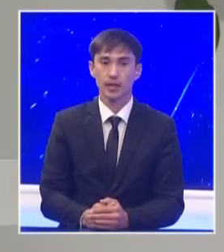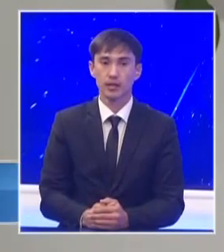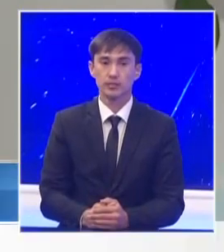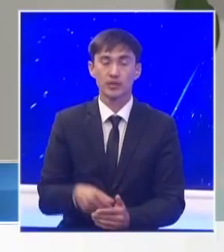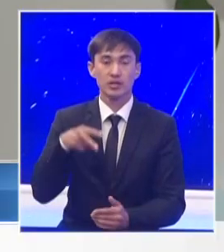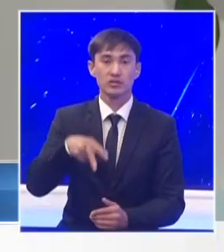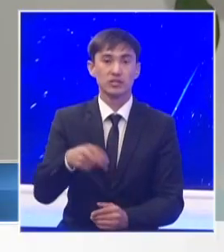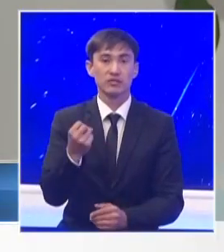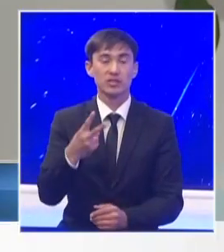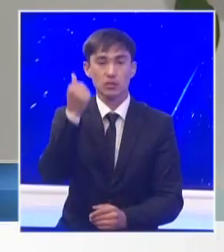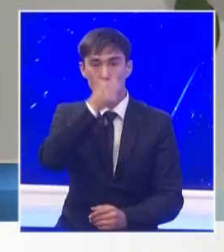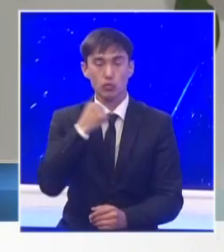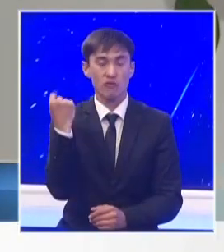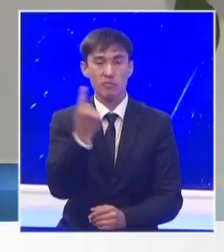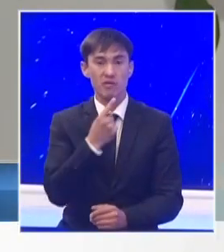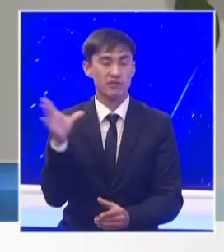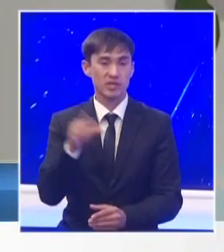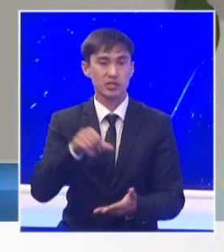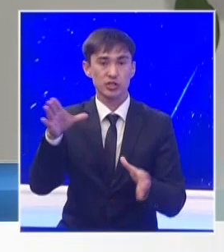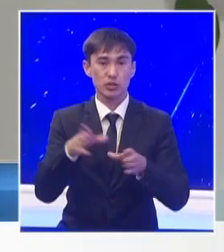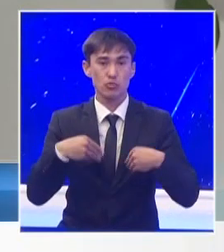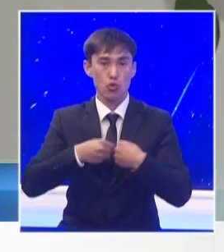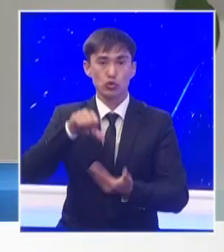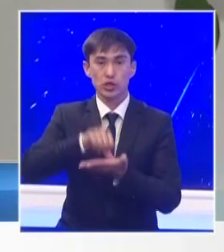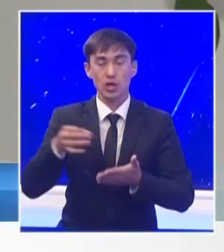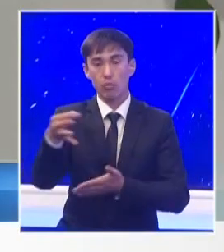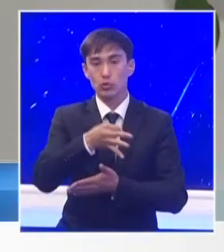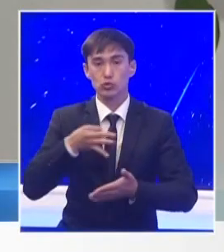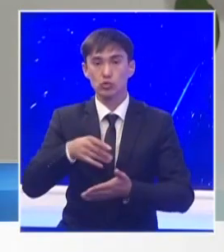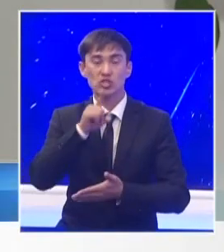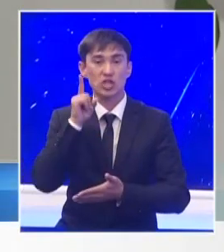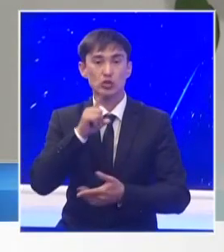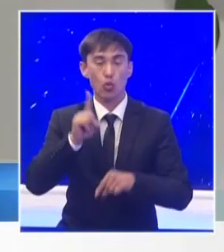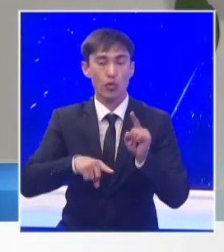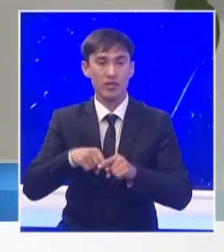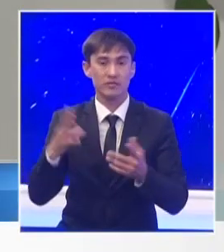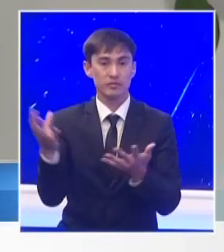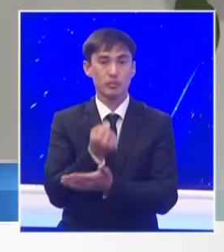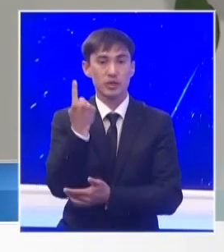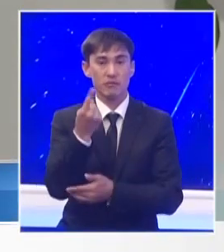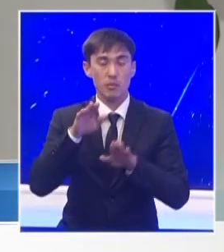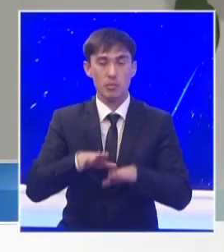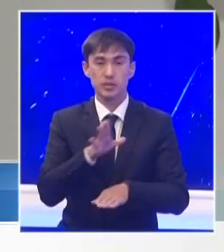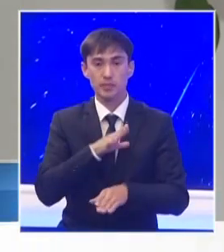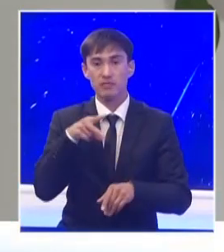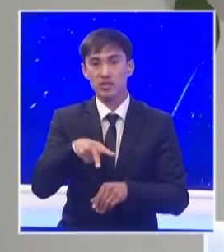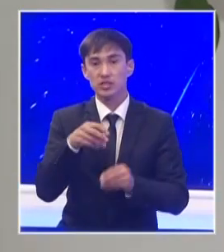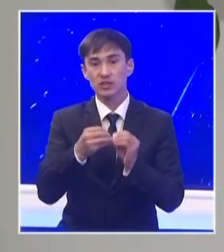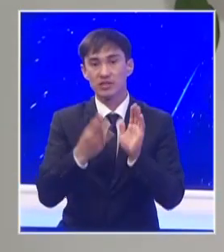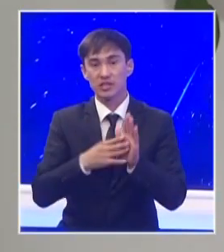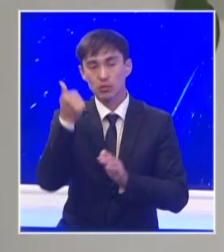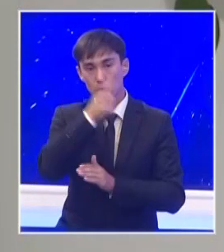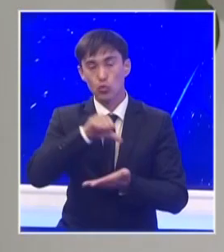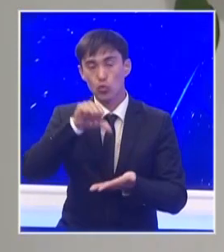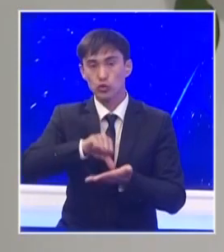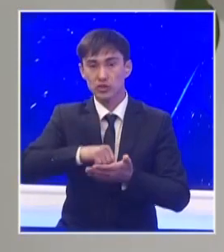В 2012 году мы впервые всей семьей участвовали в областном конкурсе «Жас Отал», где заняли призовое первое место. В 2019 году приняли участие